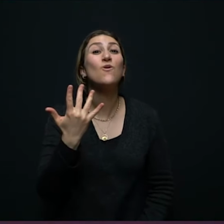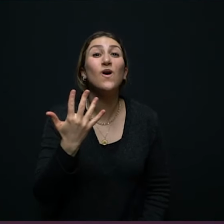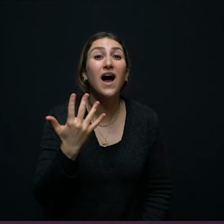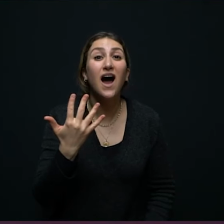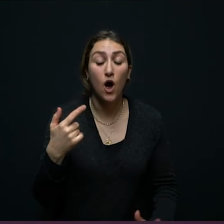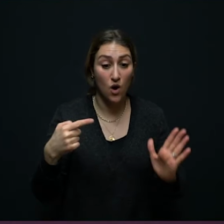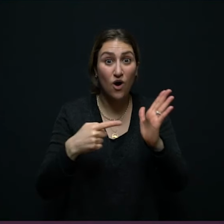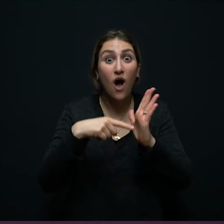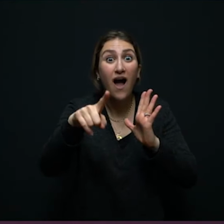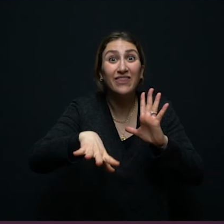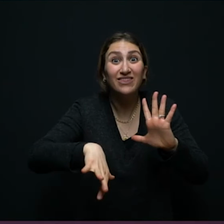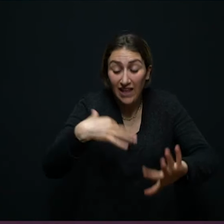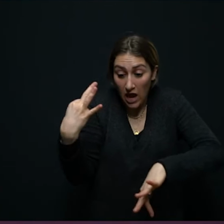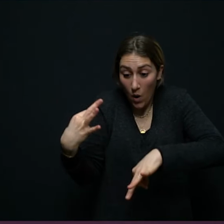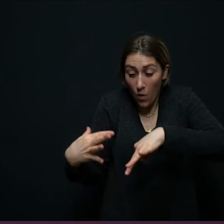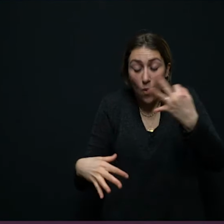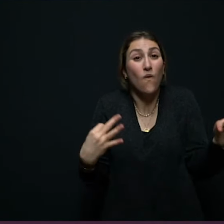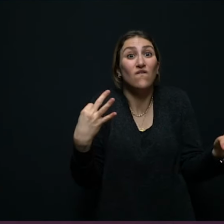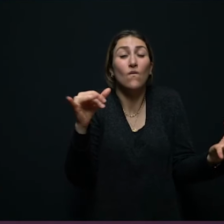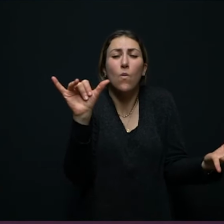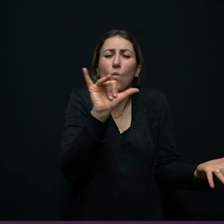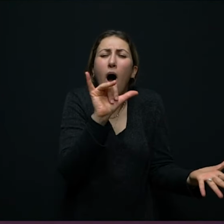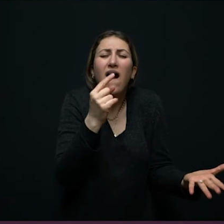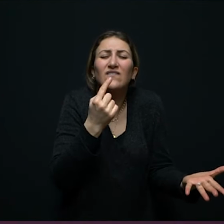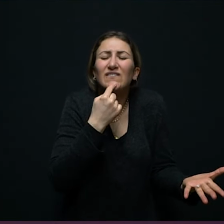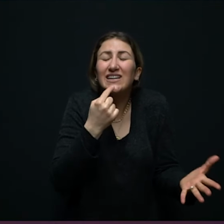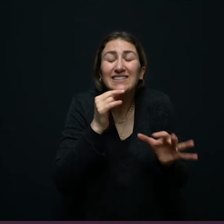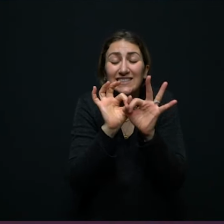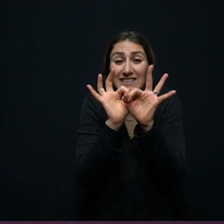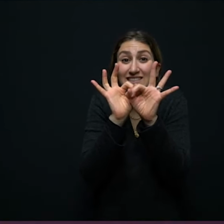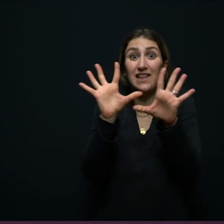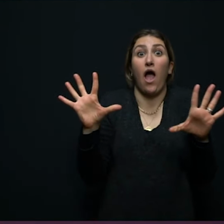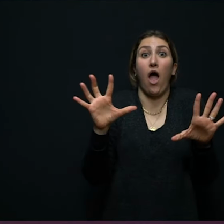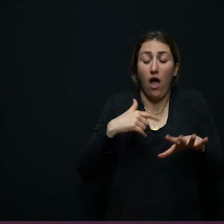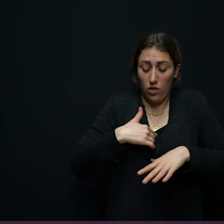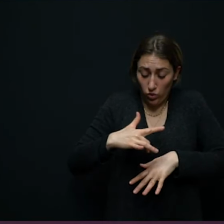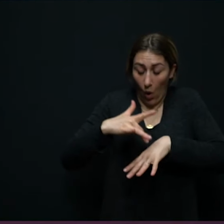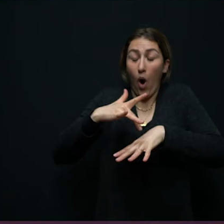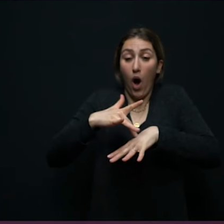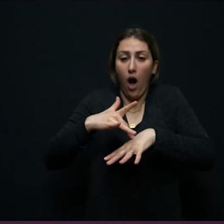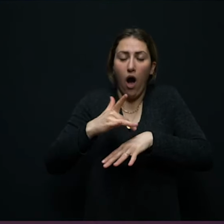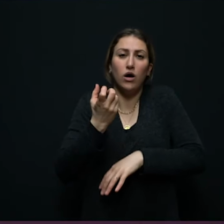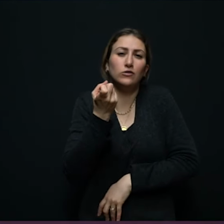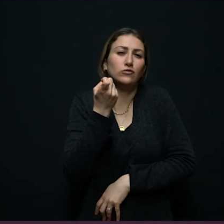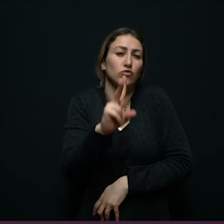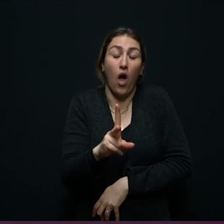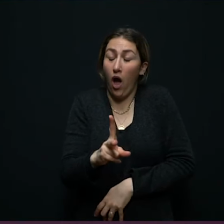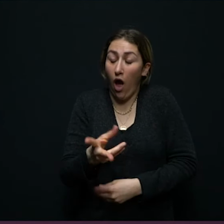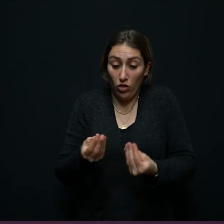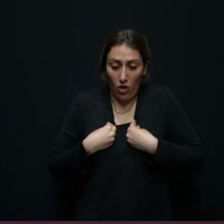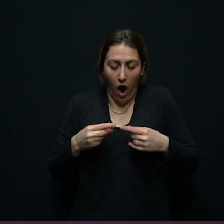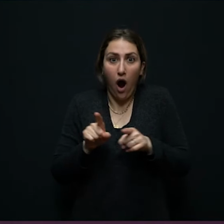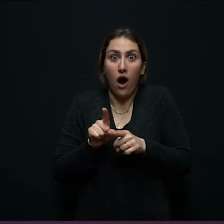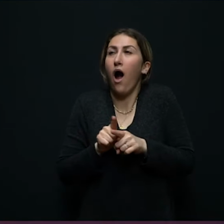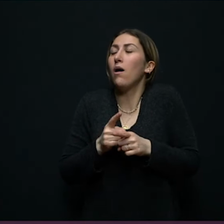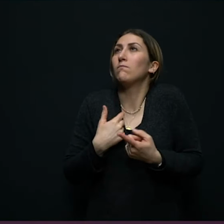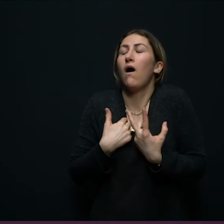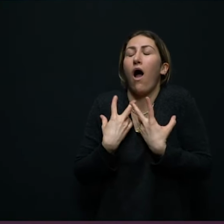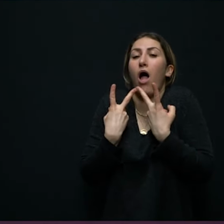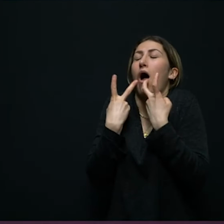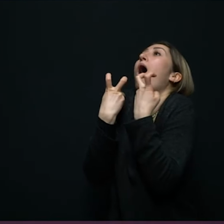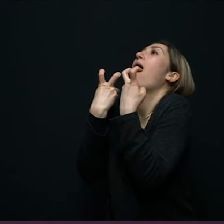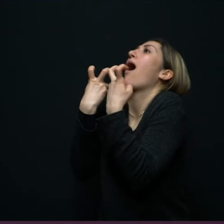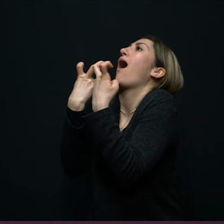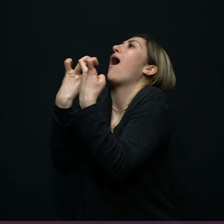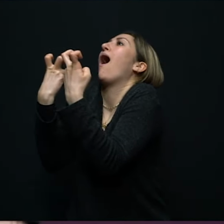sainteté telle qu'elle est réellement elle nous attire au contraire irrésistiblement si pour toi